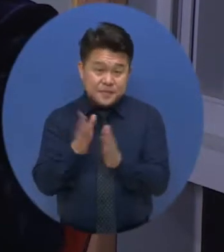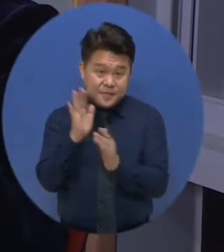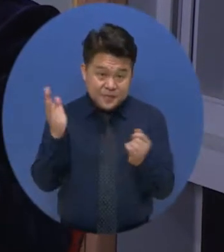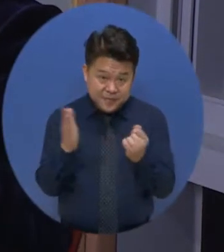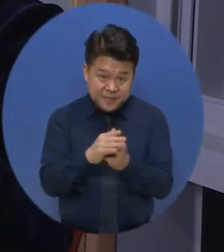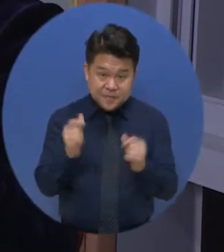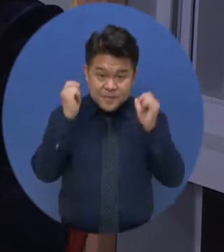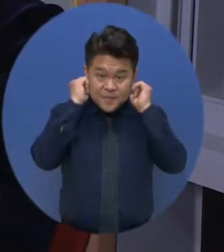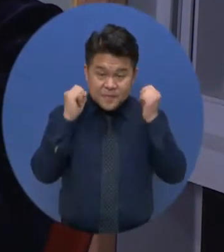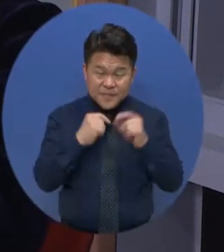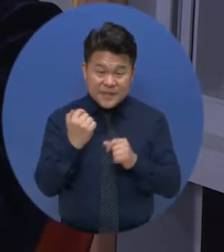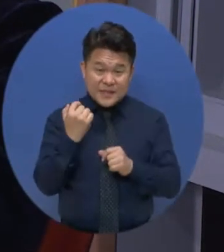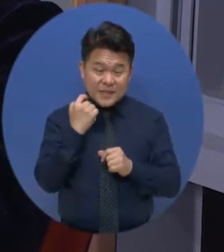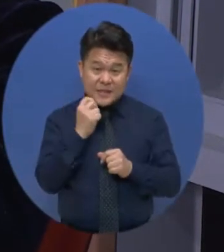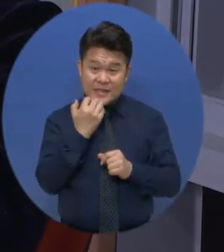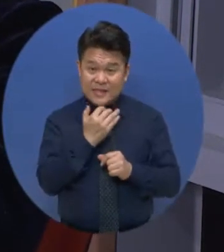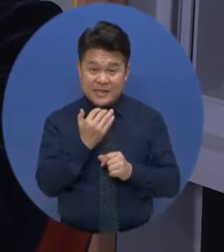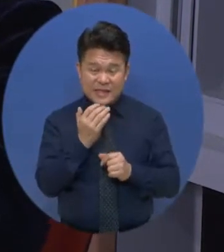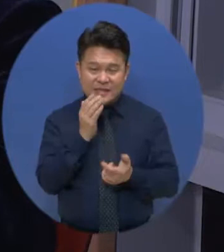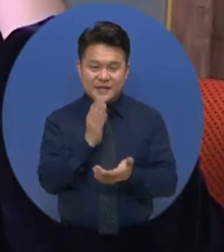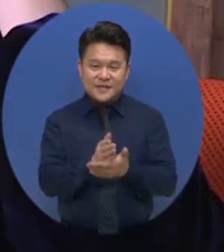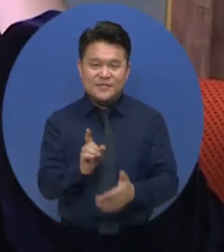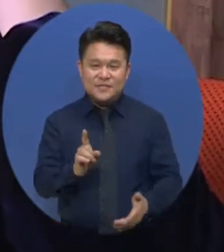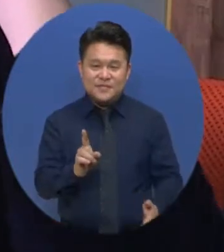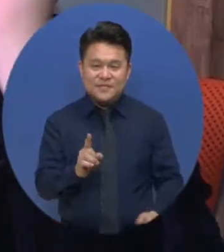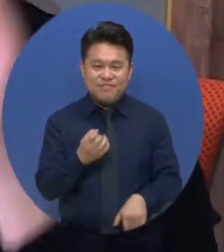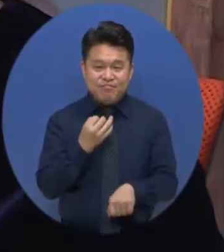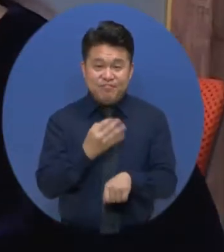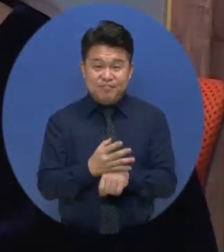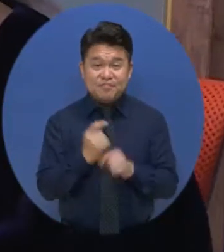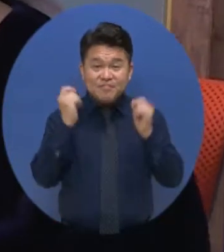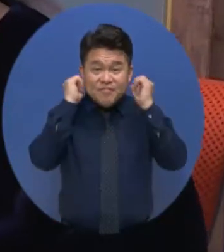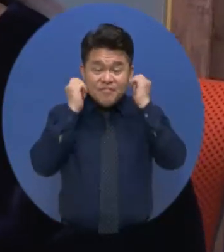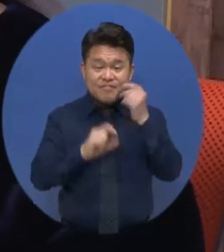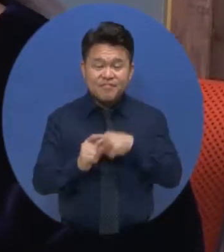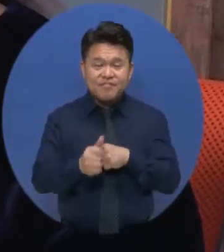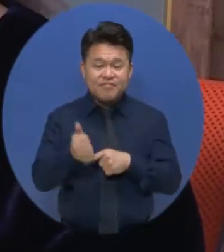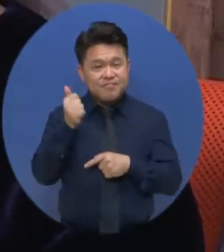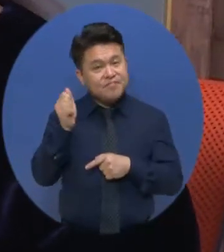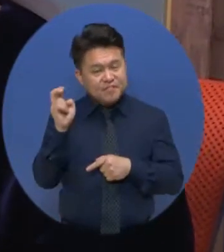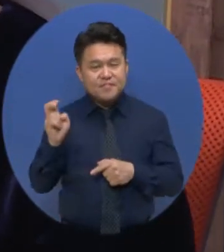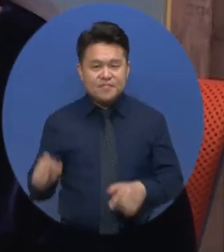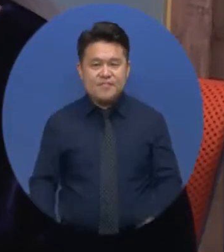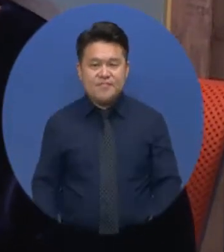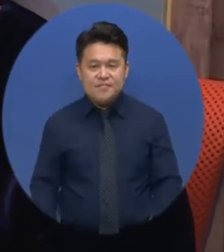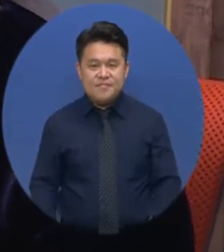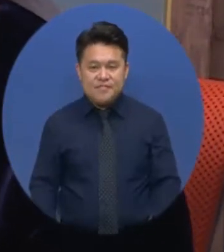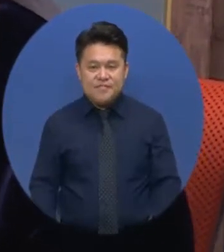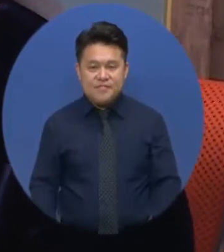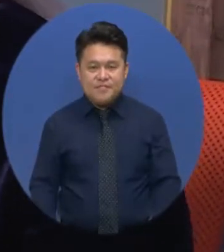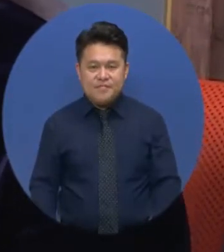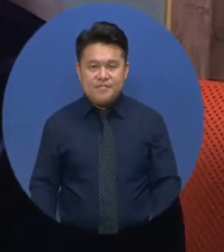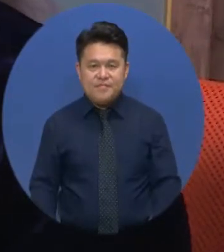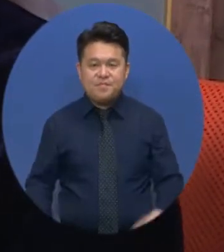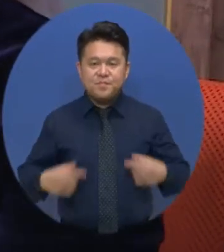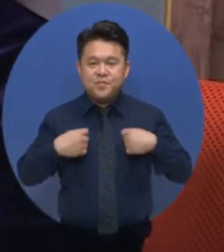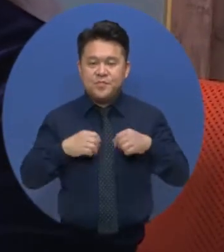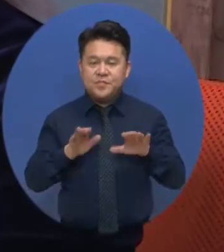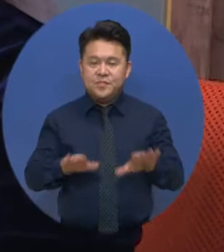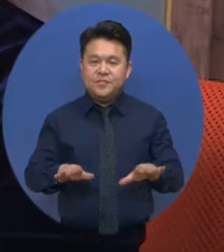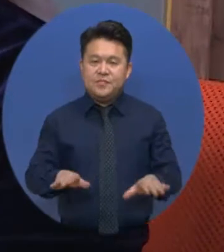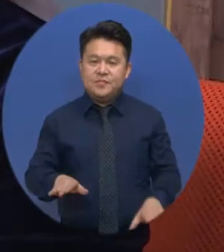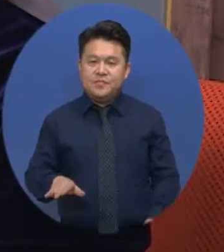귀걸이까지 이렇게 볼드한 것보다는 심플한 디자인의 귀걸이를 하는 게 더 좋을 것 같고요. 의상도